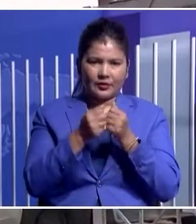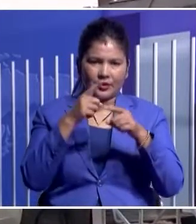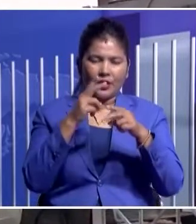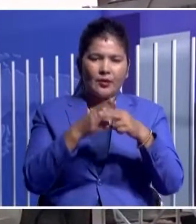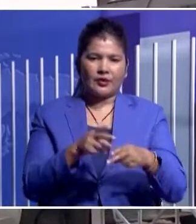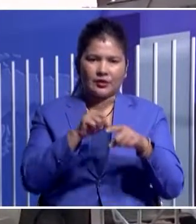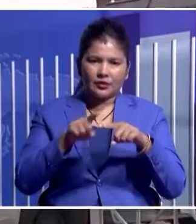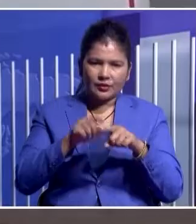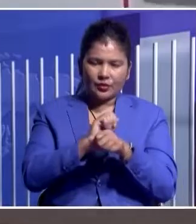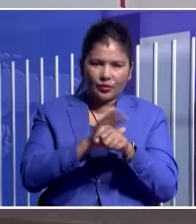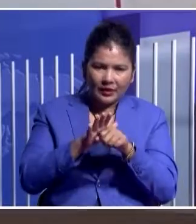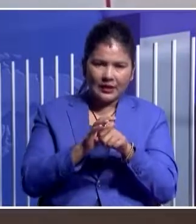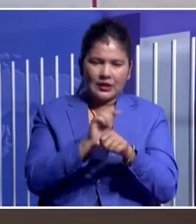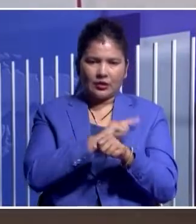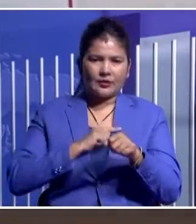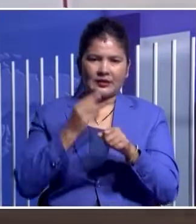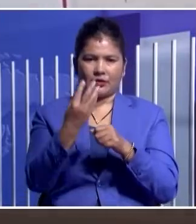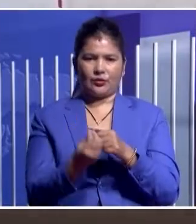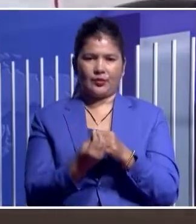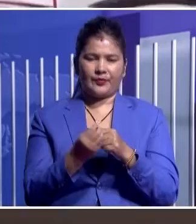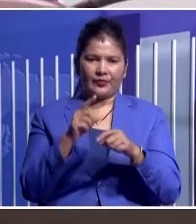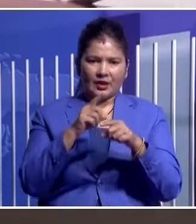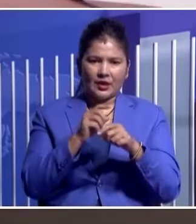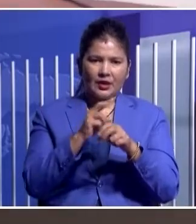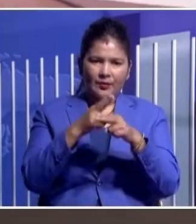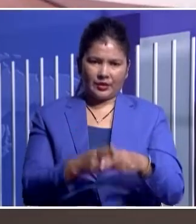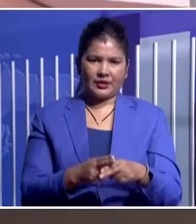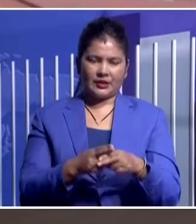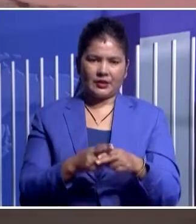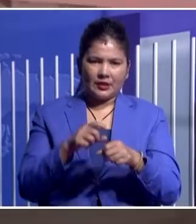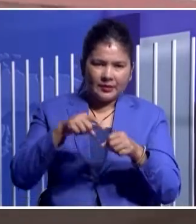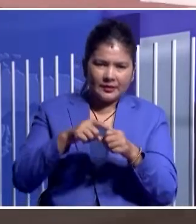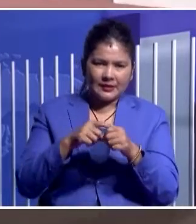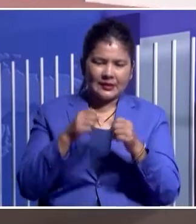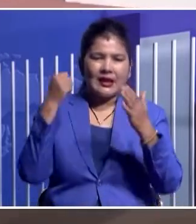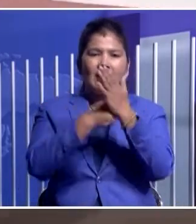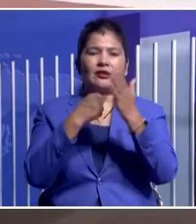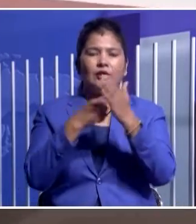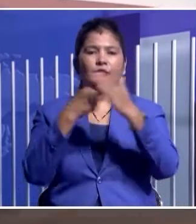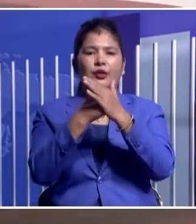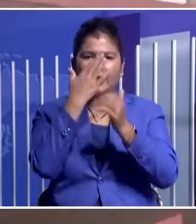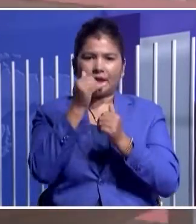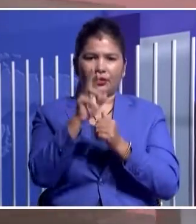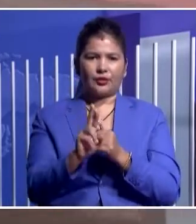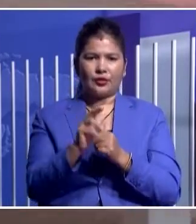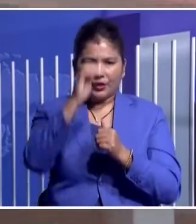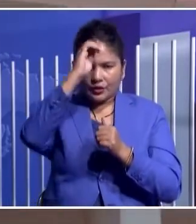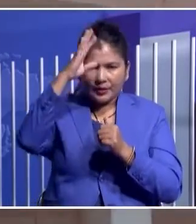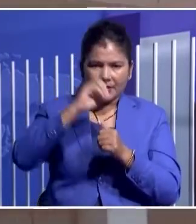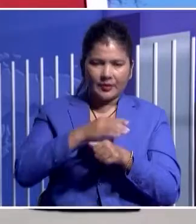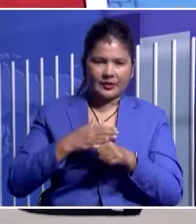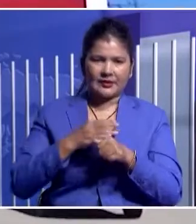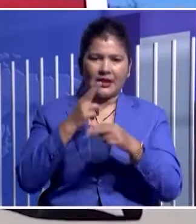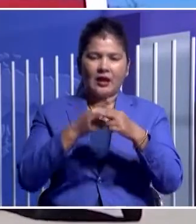हुनुमा कोभिडको असर, कर्मचारी अभाव, बजेट मिसम्याच र निर्माण व्यवसायीको आन्दोलन प्रमुख कारण रहेको सुदूरपश्चिम प्रदेशका